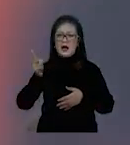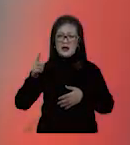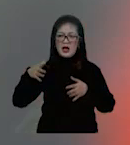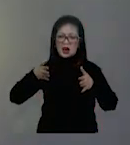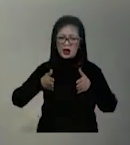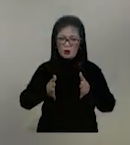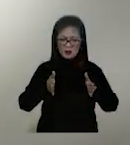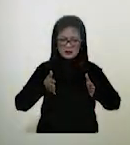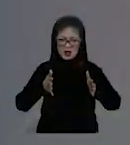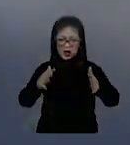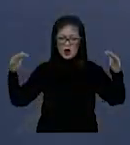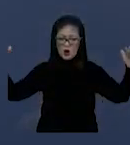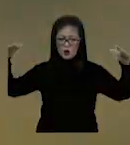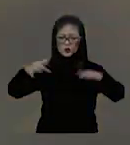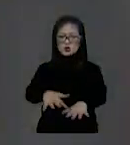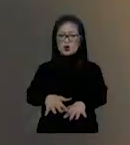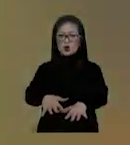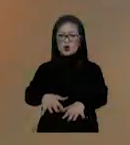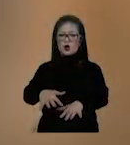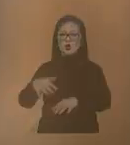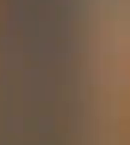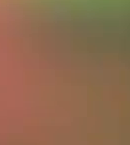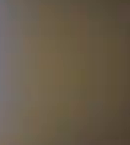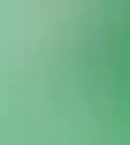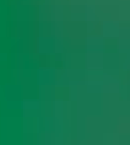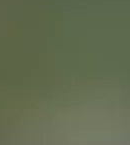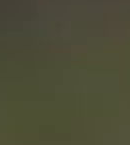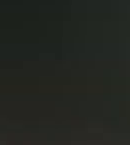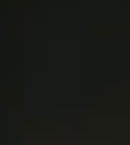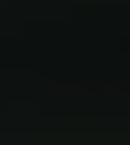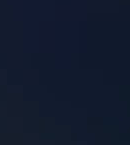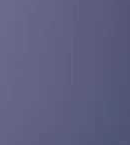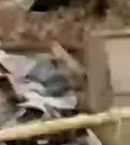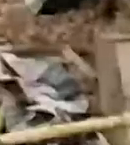jalan. Material longsor juga menimpa 3 mobil yang sedang melintas.